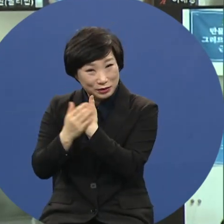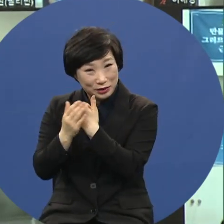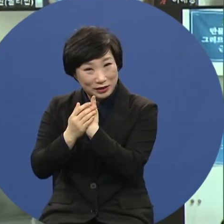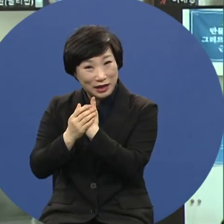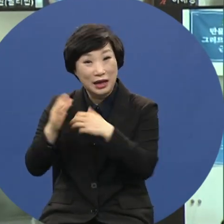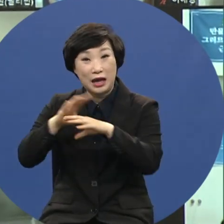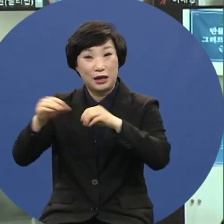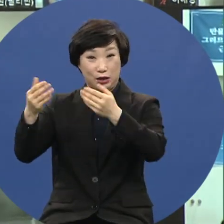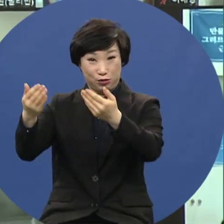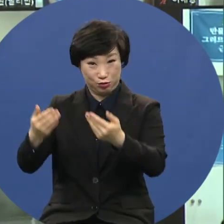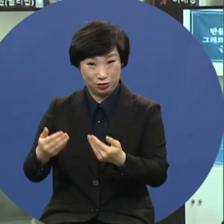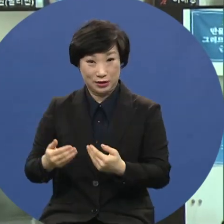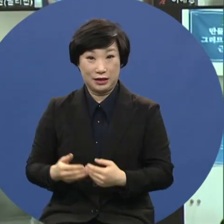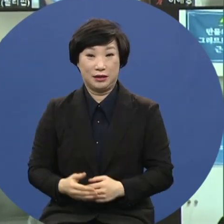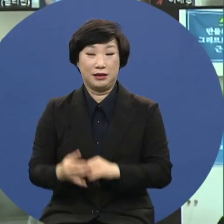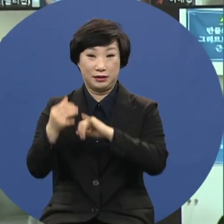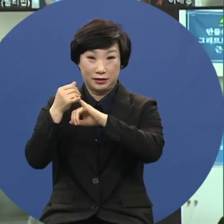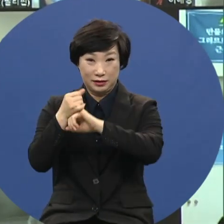해결해 줄게.